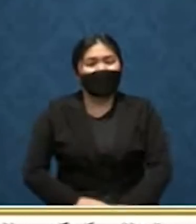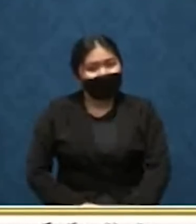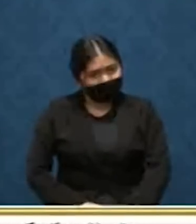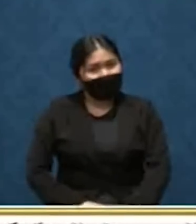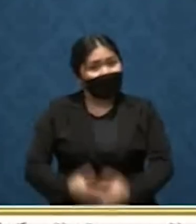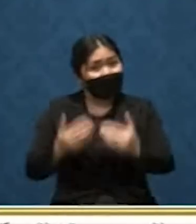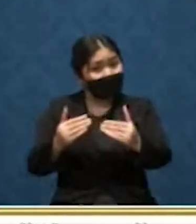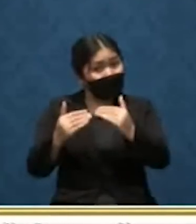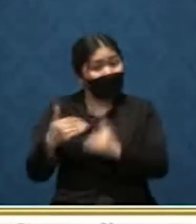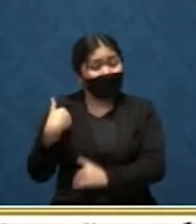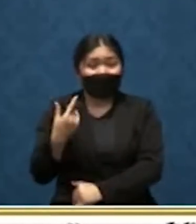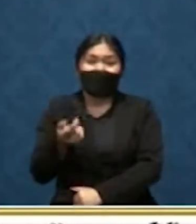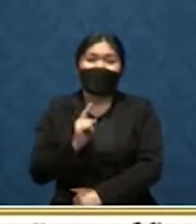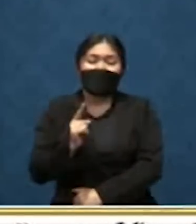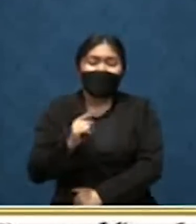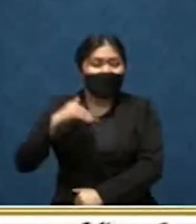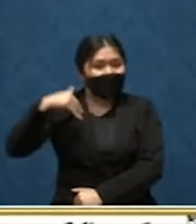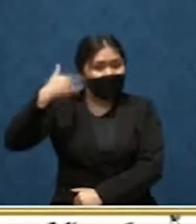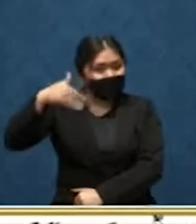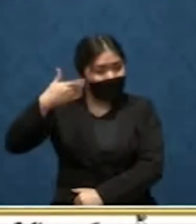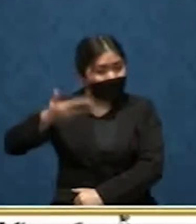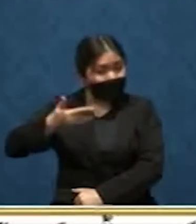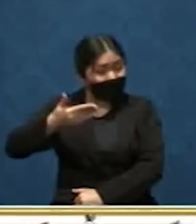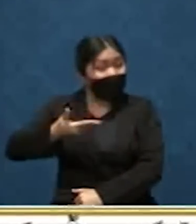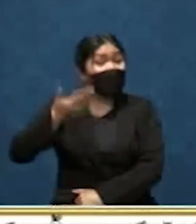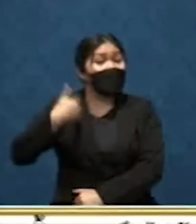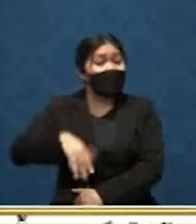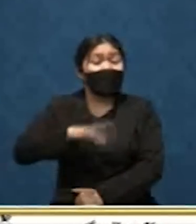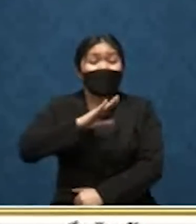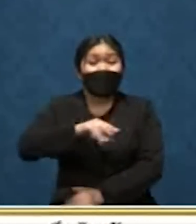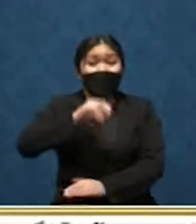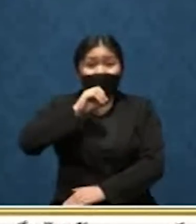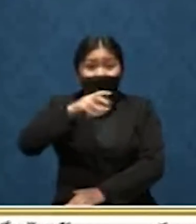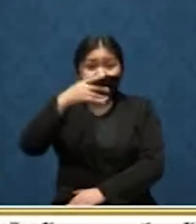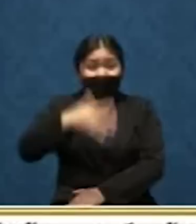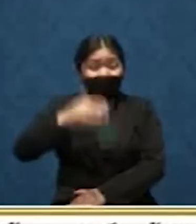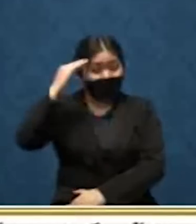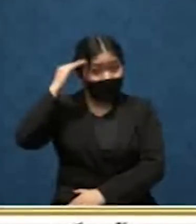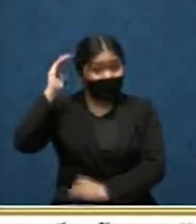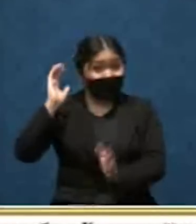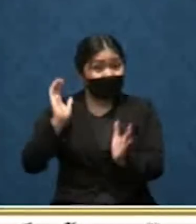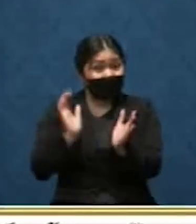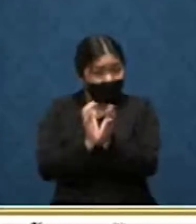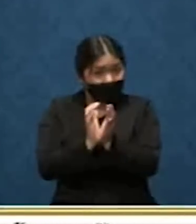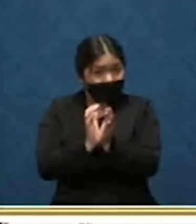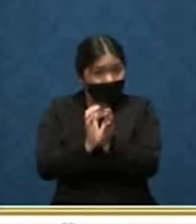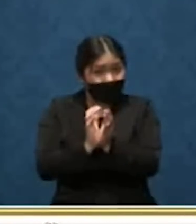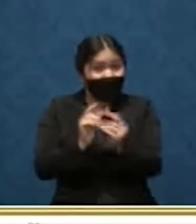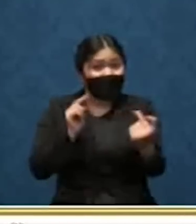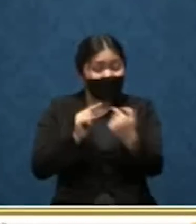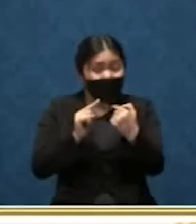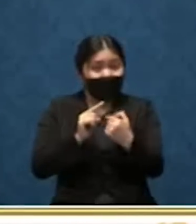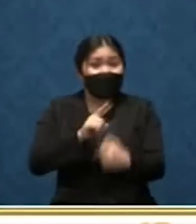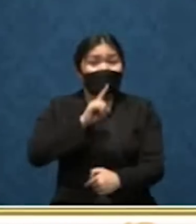เสีงที่ตามมา หลังจากที่ท่านนายกถแงเอาไ้ ก็พบวาเจหนาที่ตำรวจกองบัคับการสืบสวน